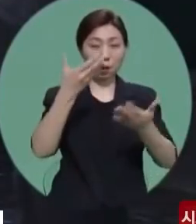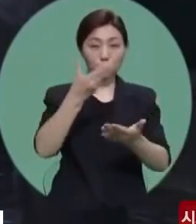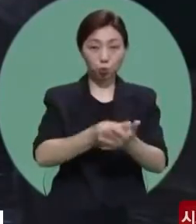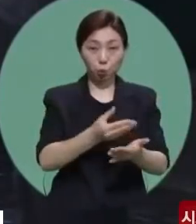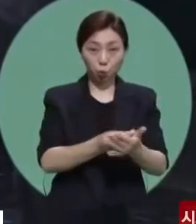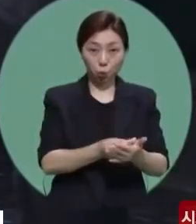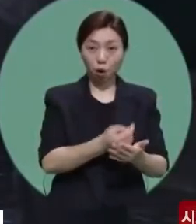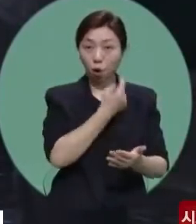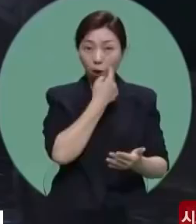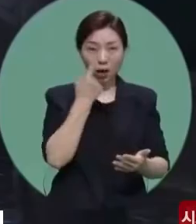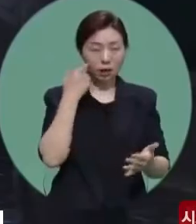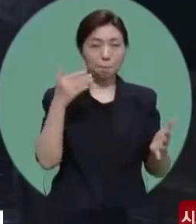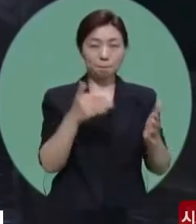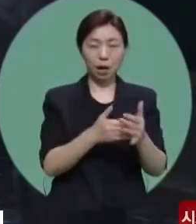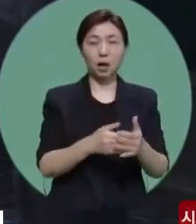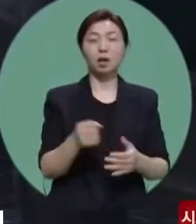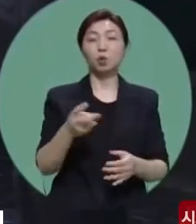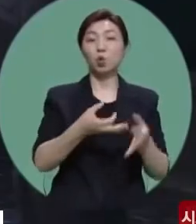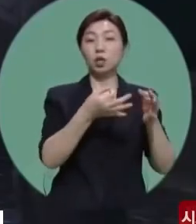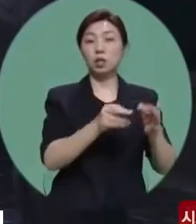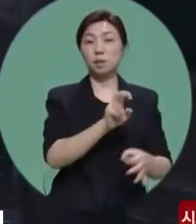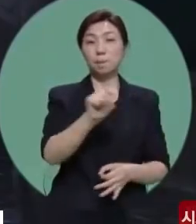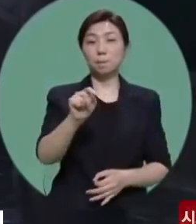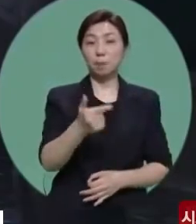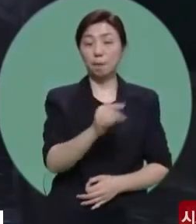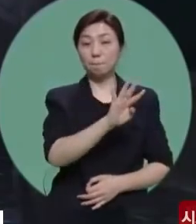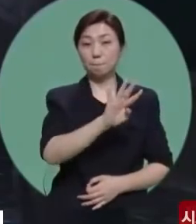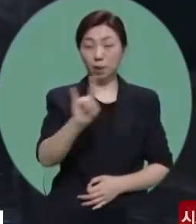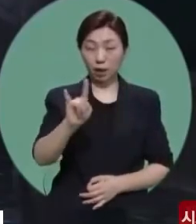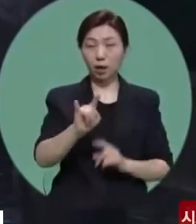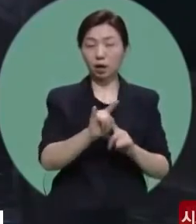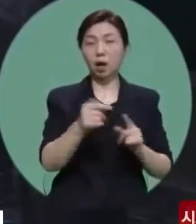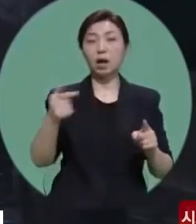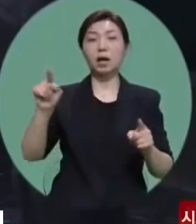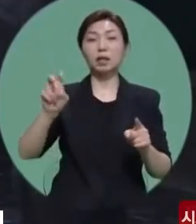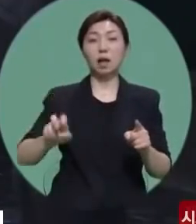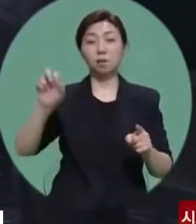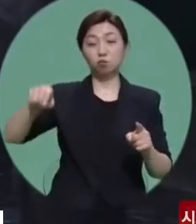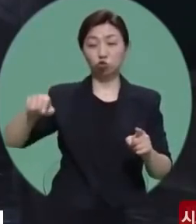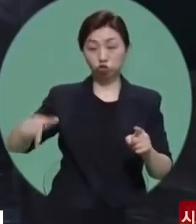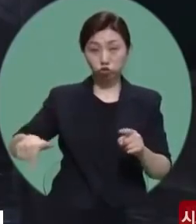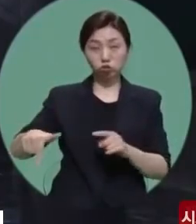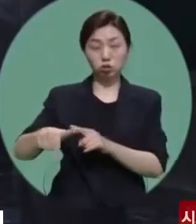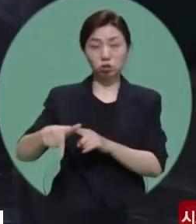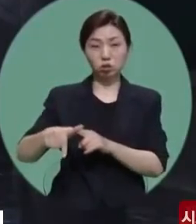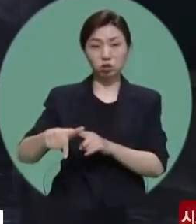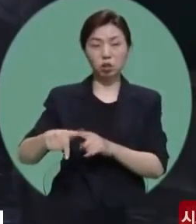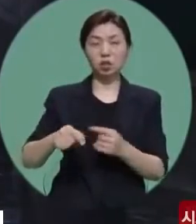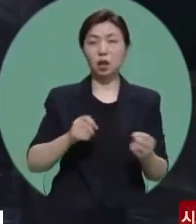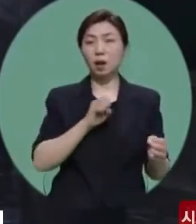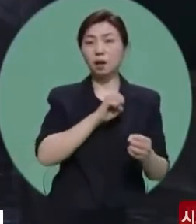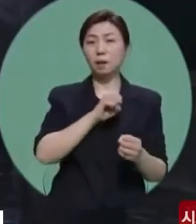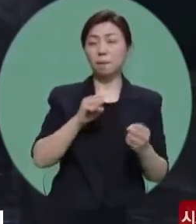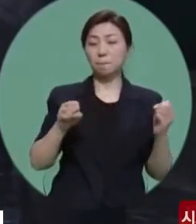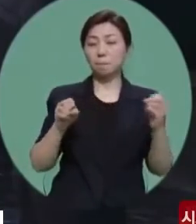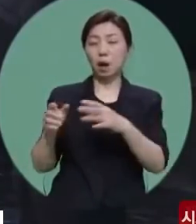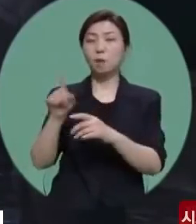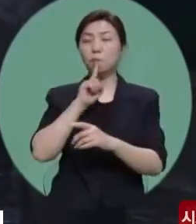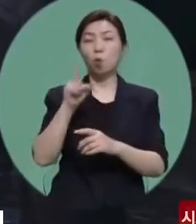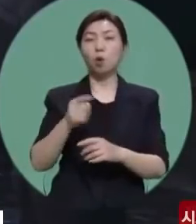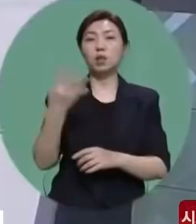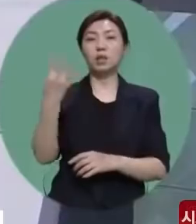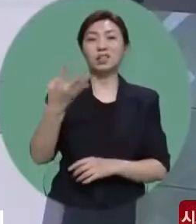나무 변호사에게 대장동 개발이 이재명 게이트 라고 하면서 4천 억 짜리 도둑질이라고